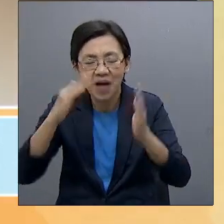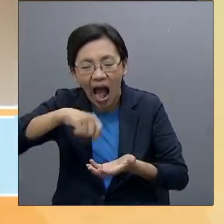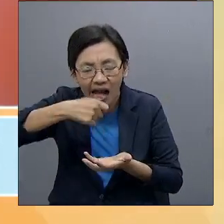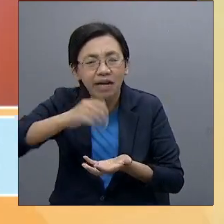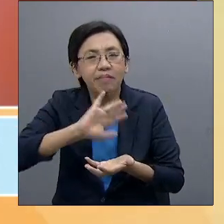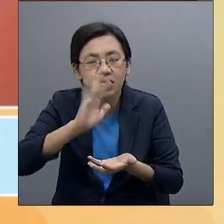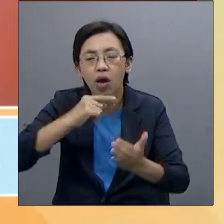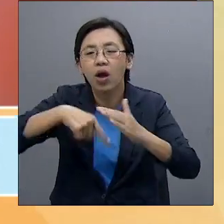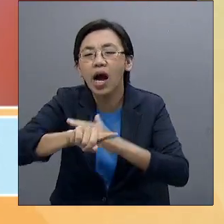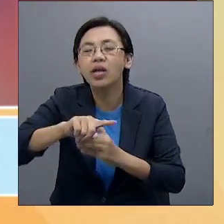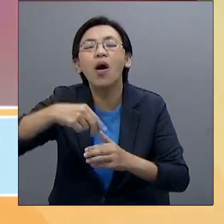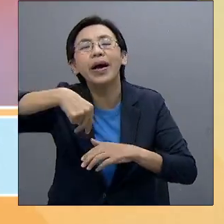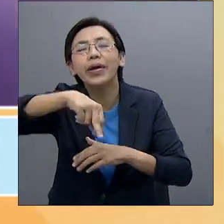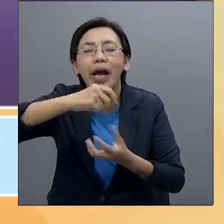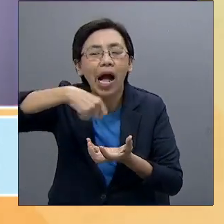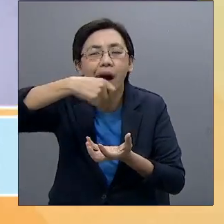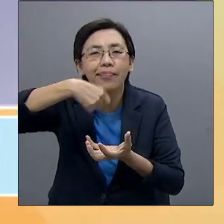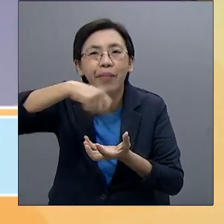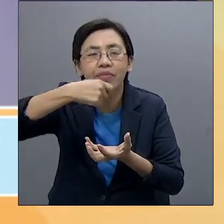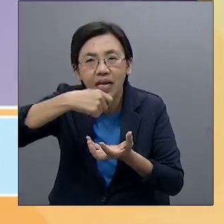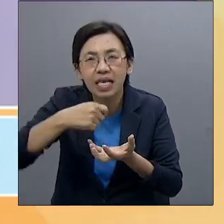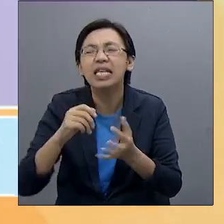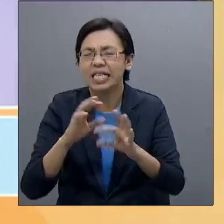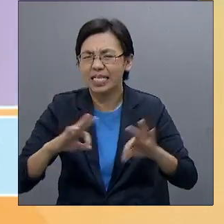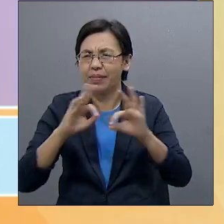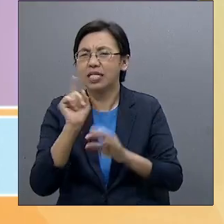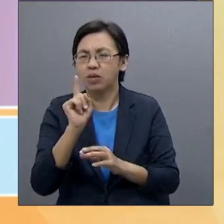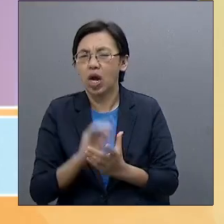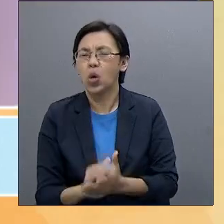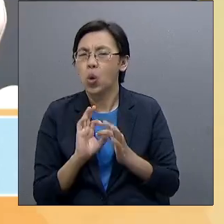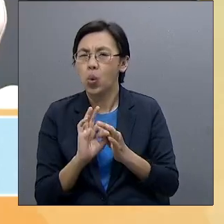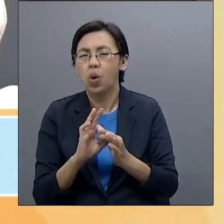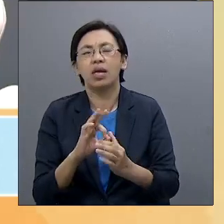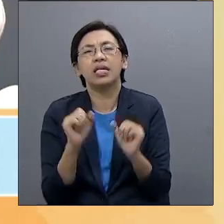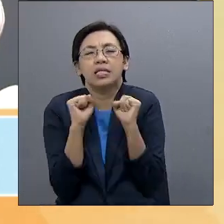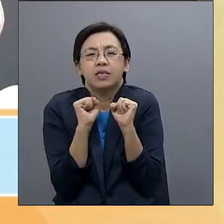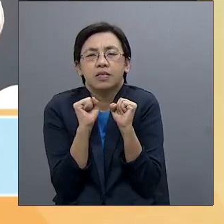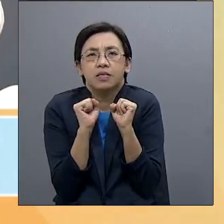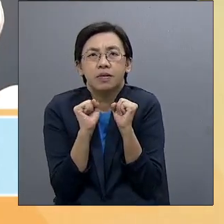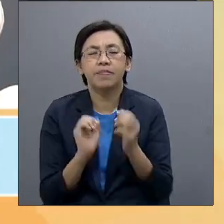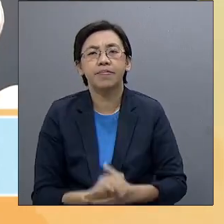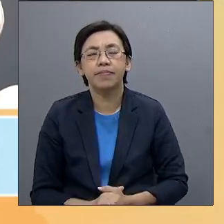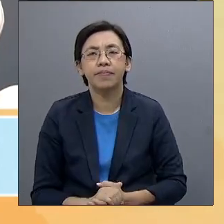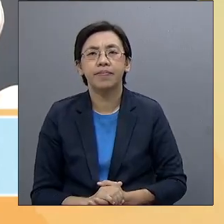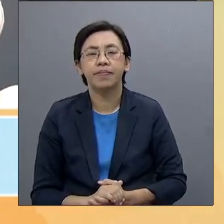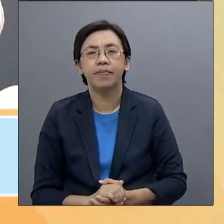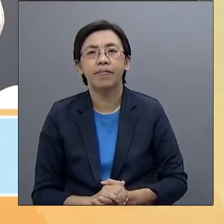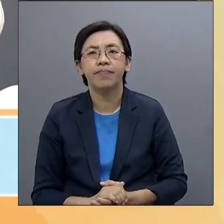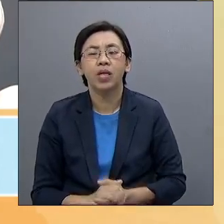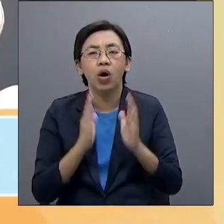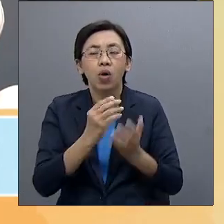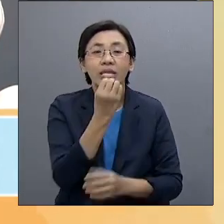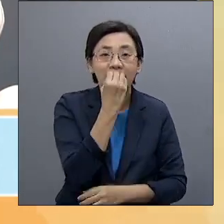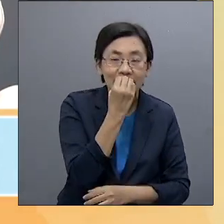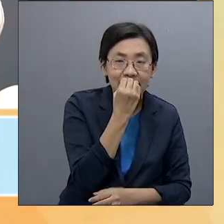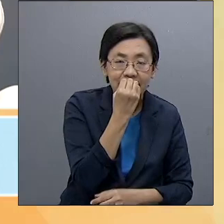ที่ต้องระวังสำคัญก็คือเรื่องของความเย็นของมันเนี่ยแหละฮะ ค่ะถ้าอย่างนั้นค่ะอาจารย์คะในมุมทั้งคนกินและ